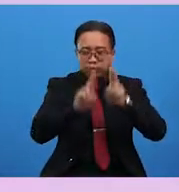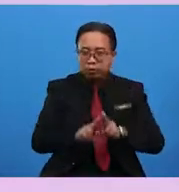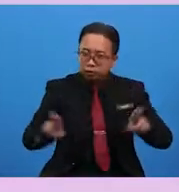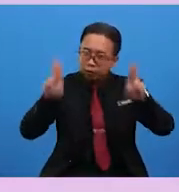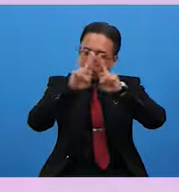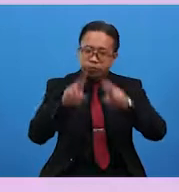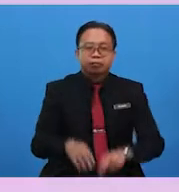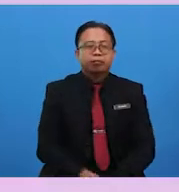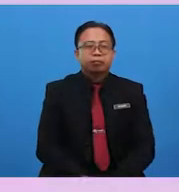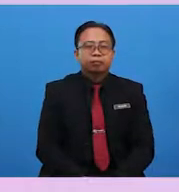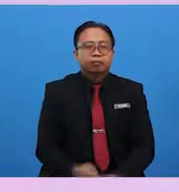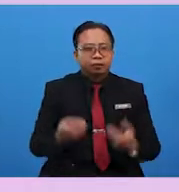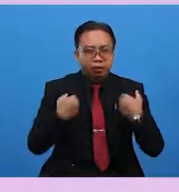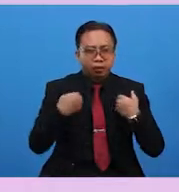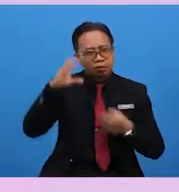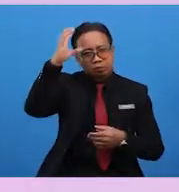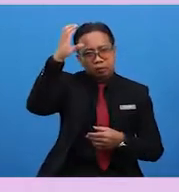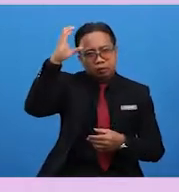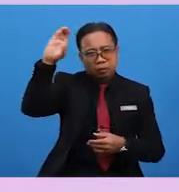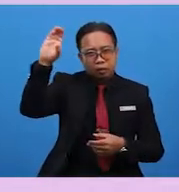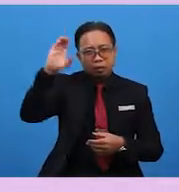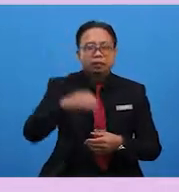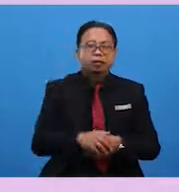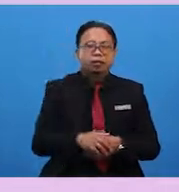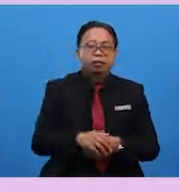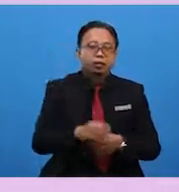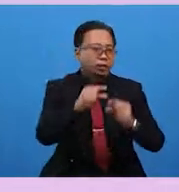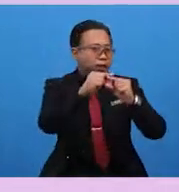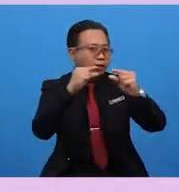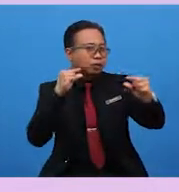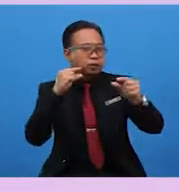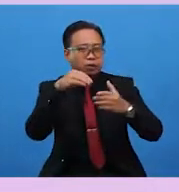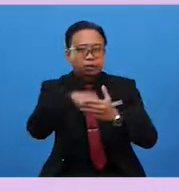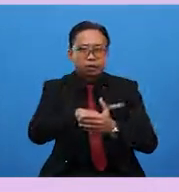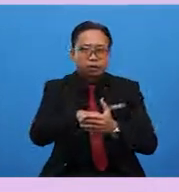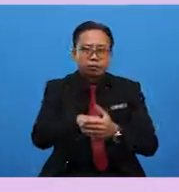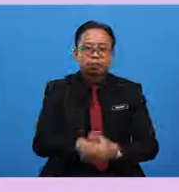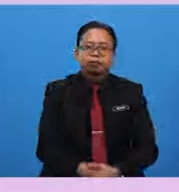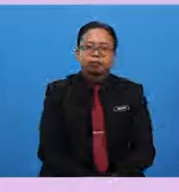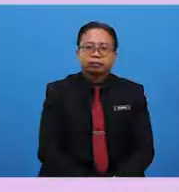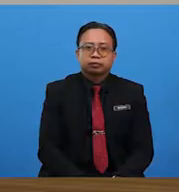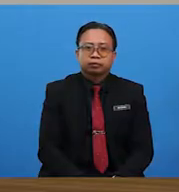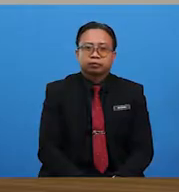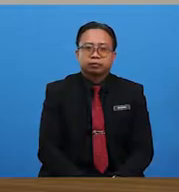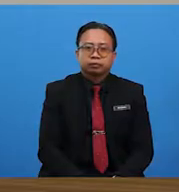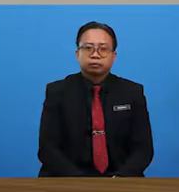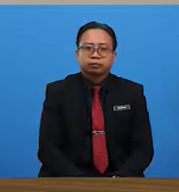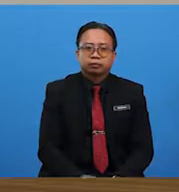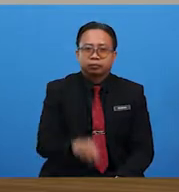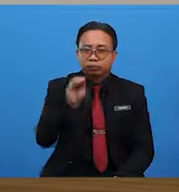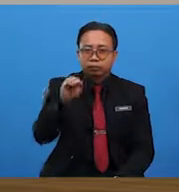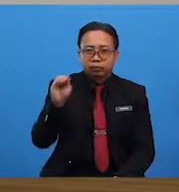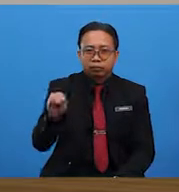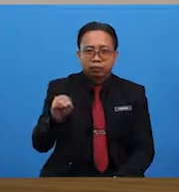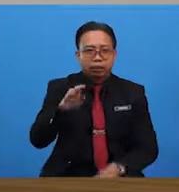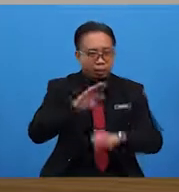olahan matahari dengan elemen olahan garisan dalam gaya Band hi ha Plaza Plaza